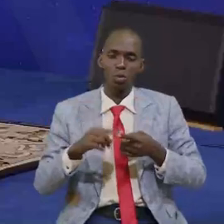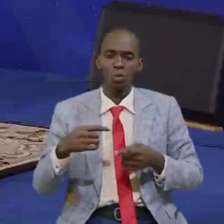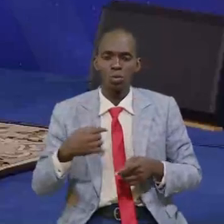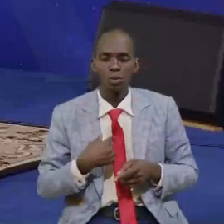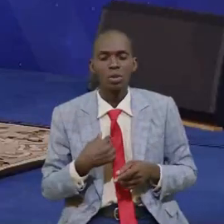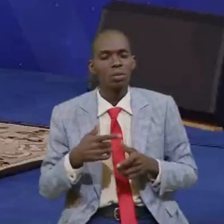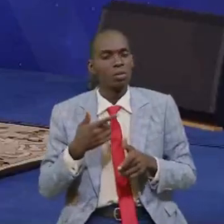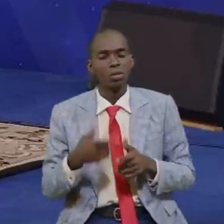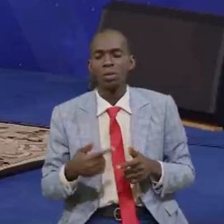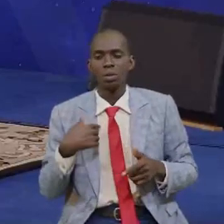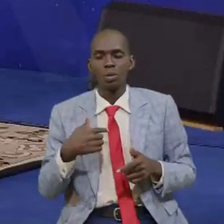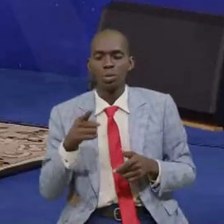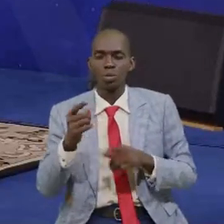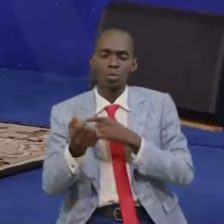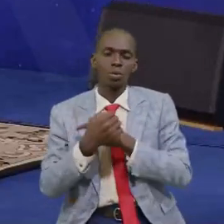c'était son emphase.